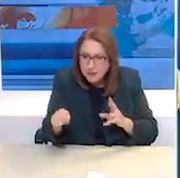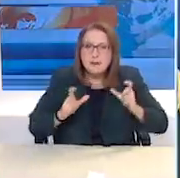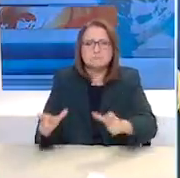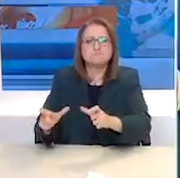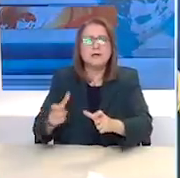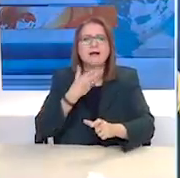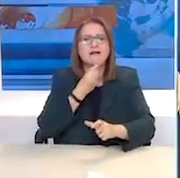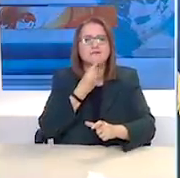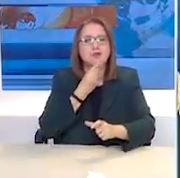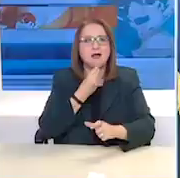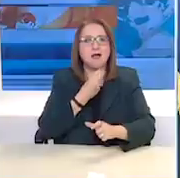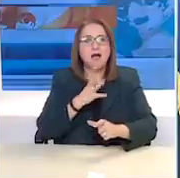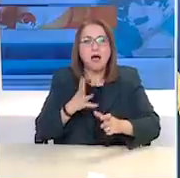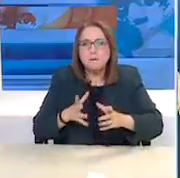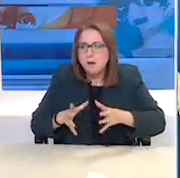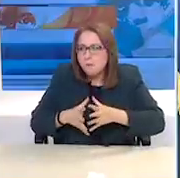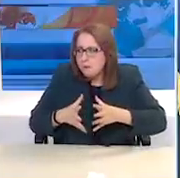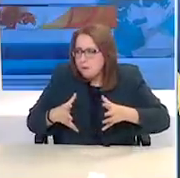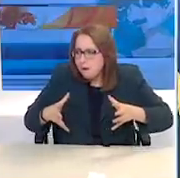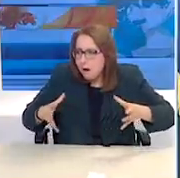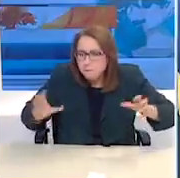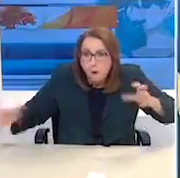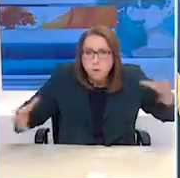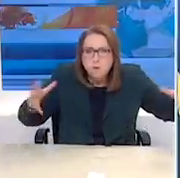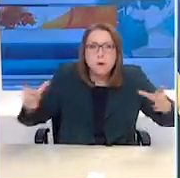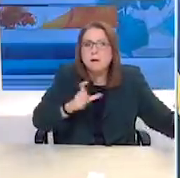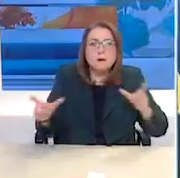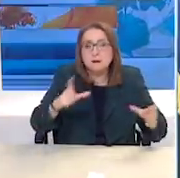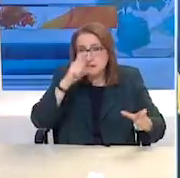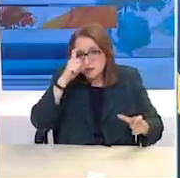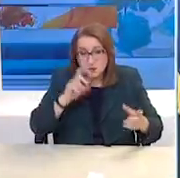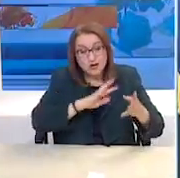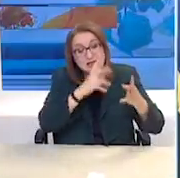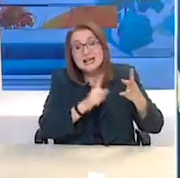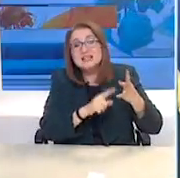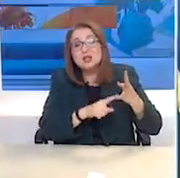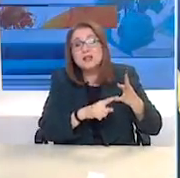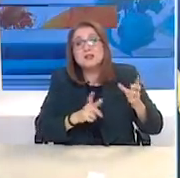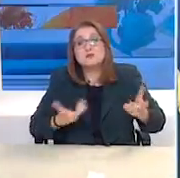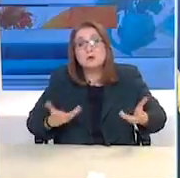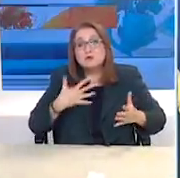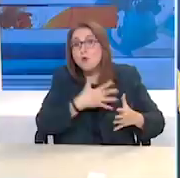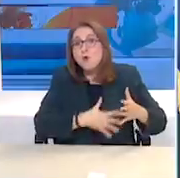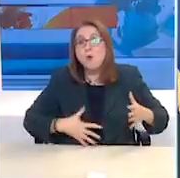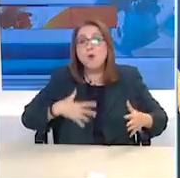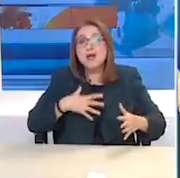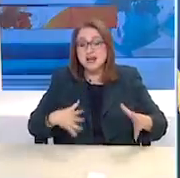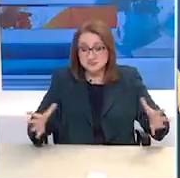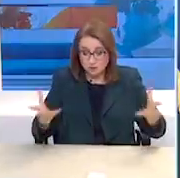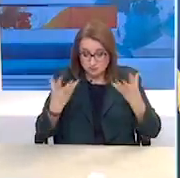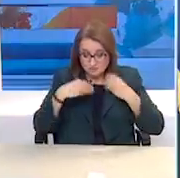εστίες αναζωπήρωσης του ιού. Το τέταρτο είναι φυσικά η ανοσία, για το οποίο ακόμα δεν μπορούμε να πούμε και κανείς στον κόσμο δεν μπορεί να πει. Όλοι λένε